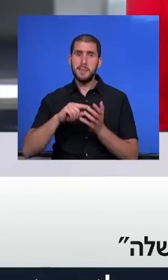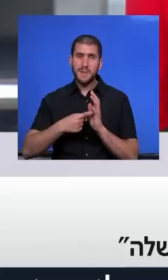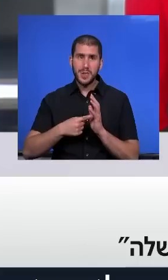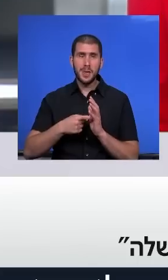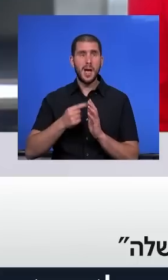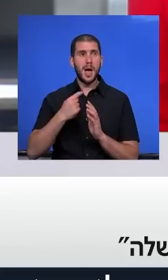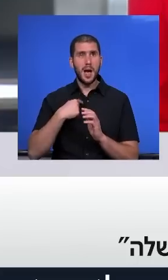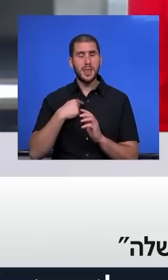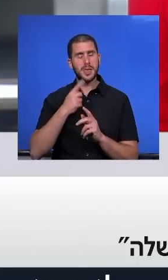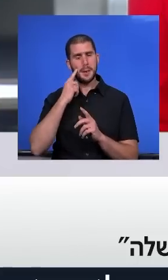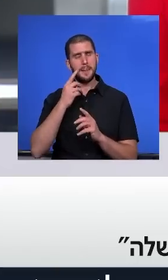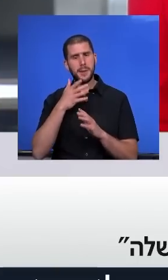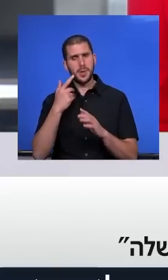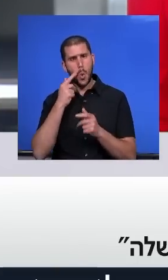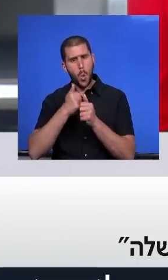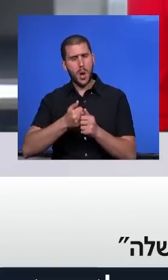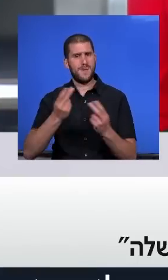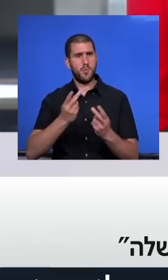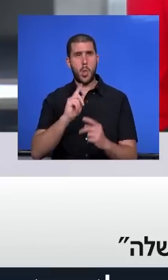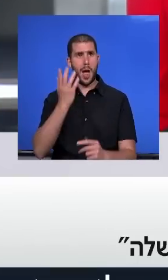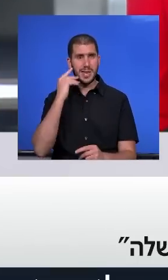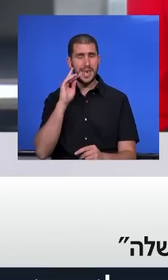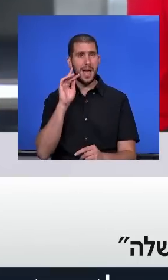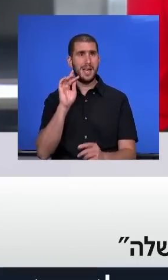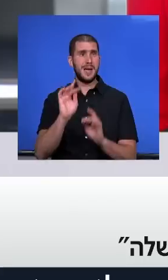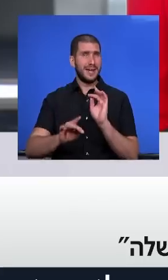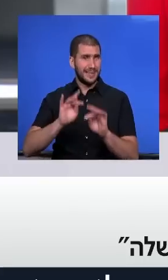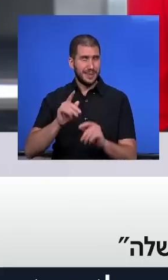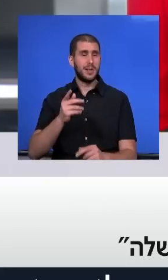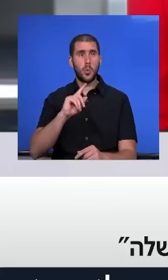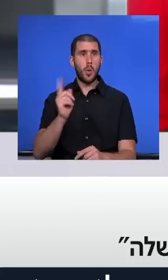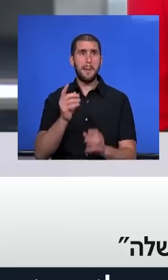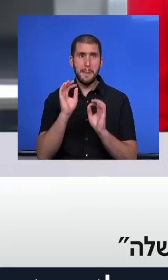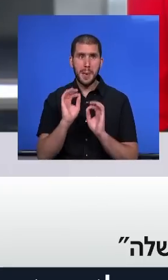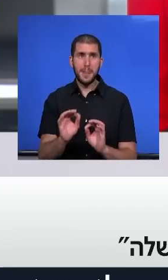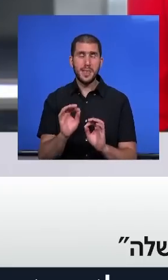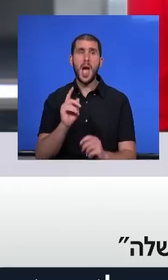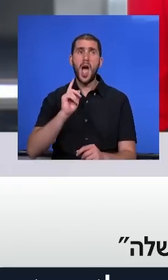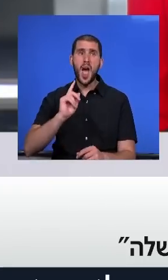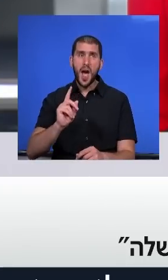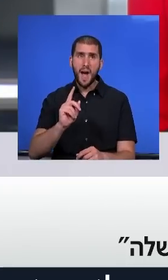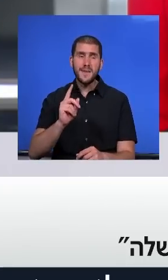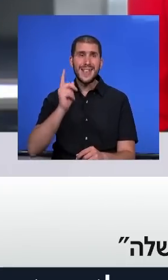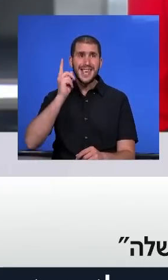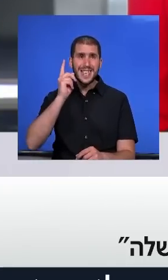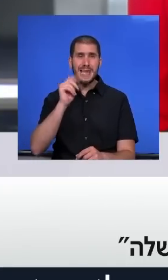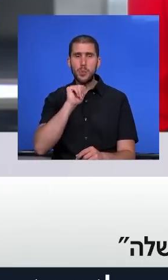אני עוקב ועיניים פקוחות, לא היה התייצבות וכולם באמת, אבל איימו בסירוב.